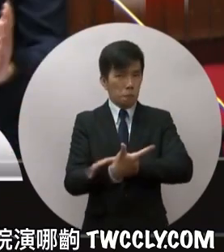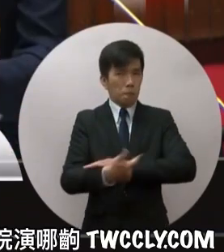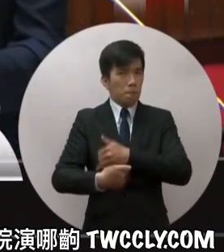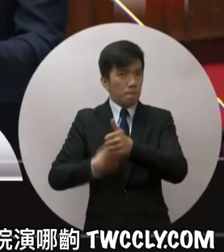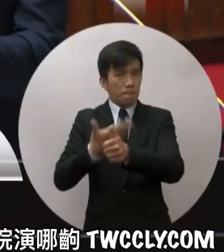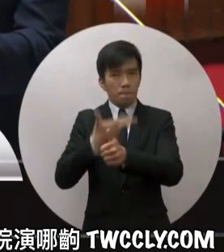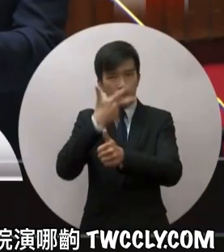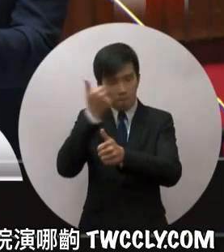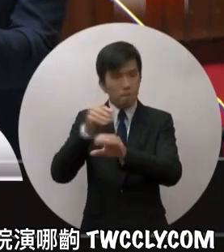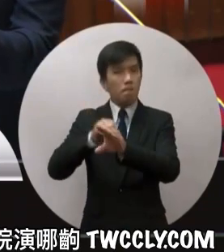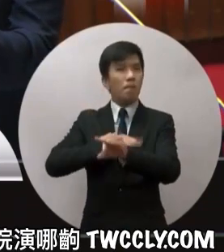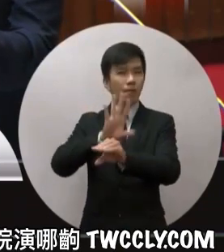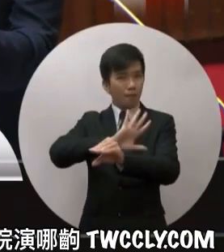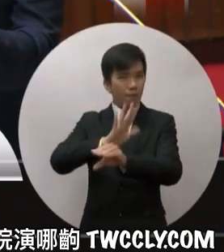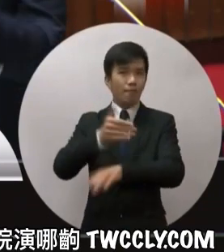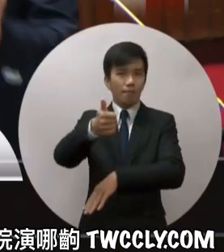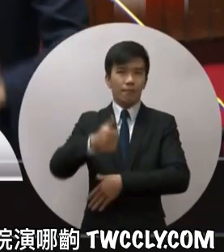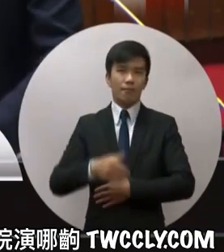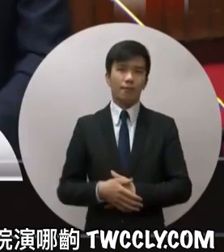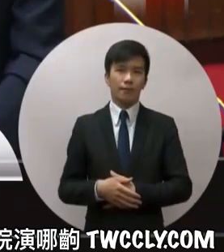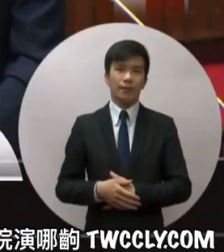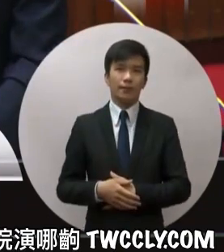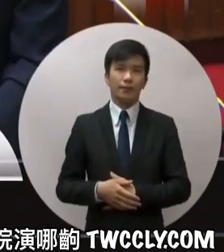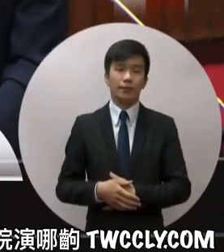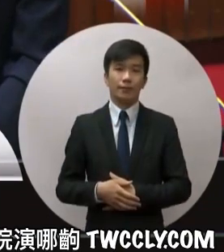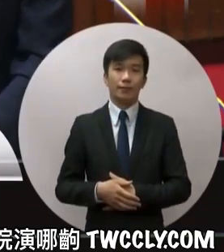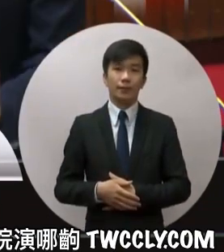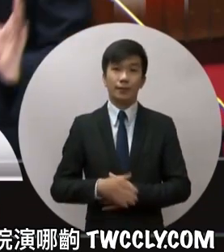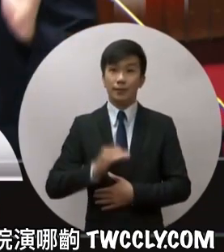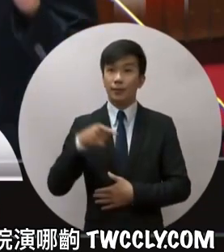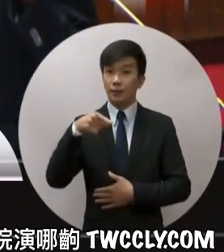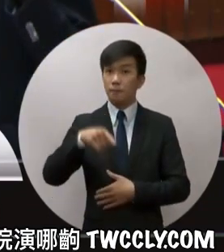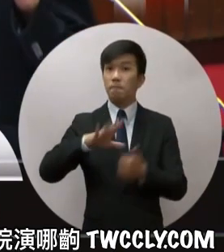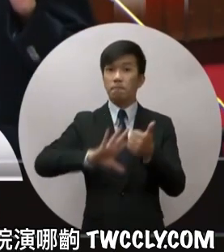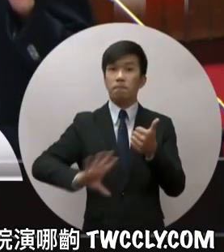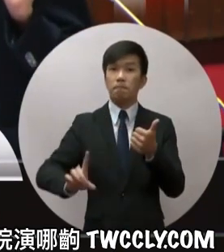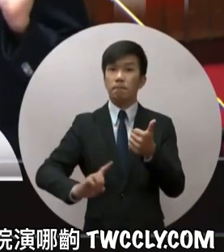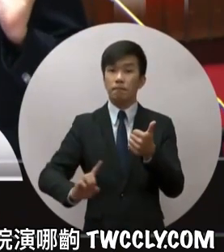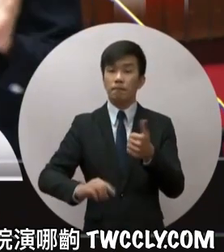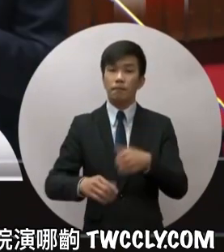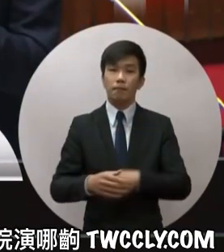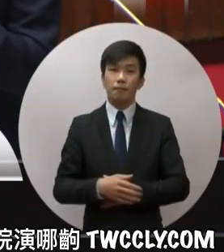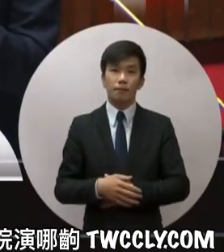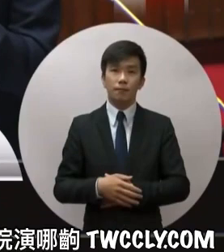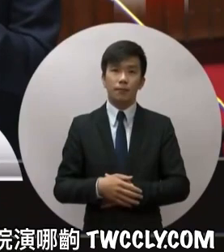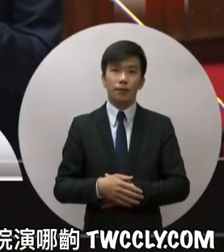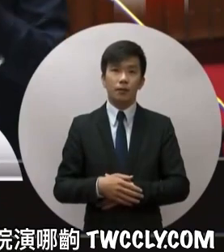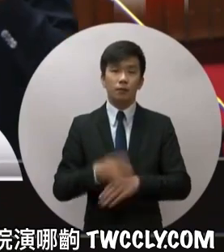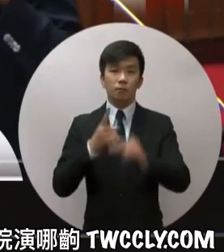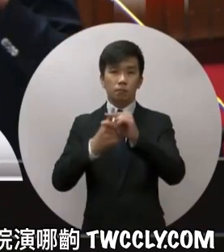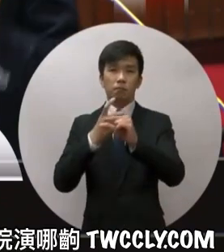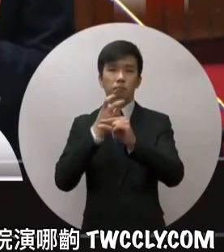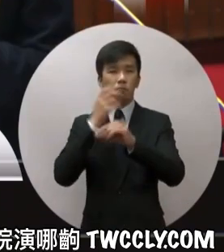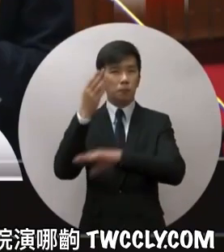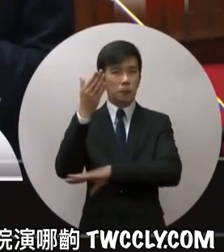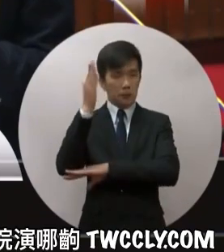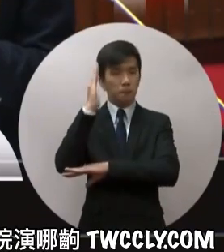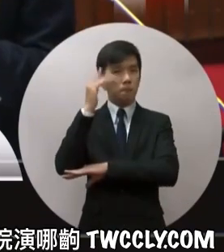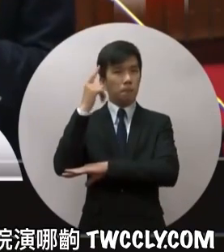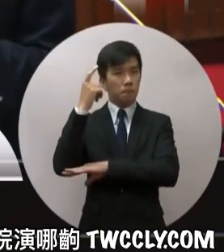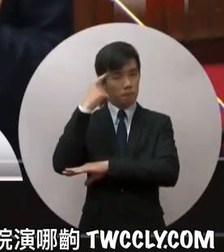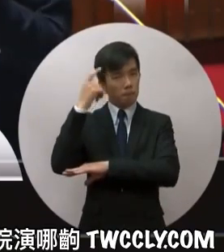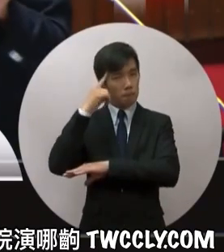不要堵車越好那其實這個牽涉到的一個就是我們整個中央政府的心態